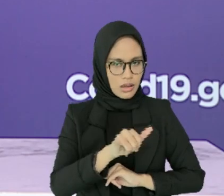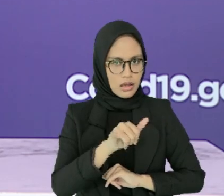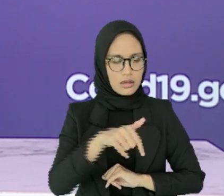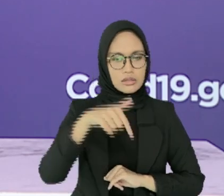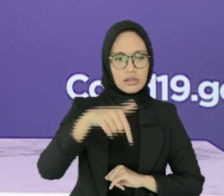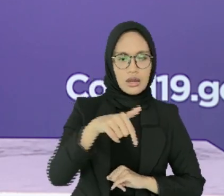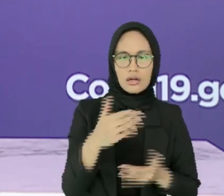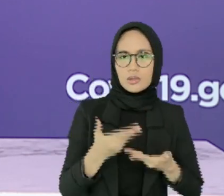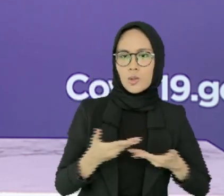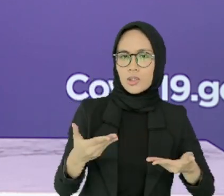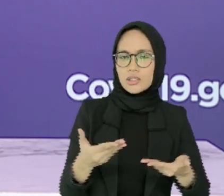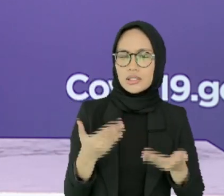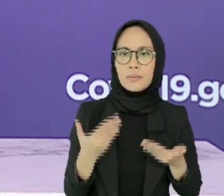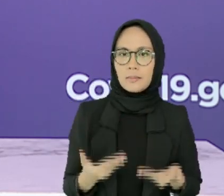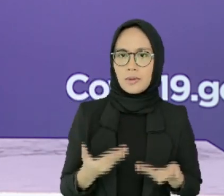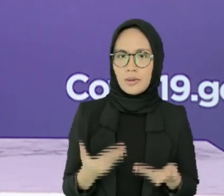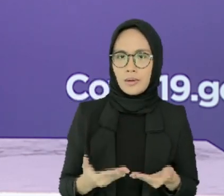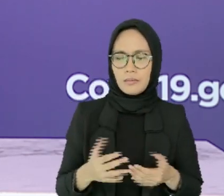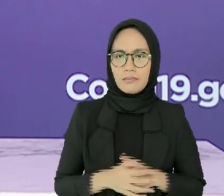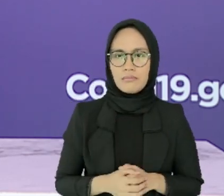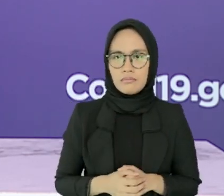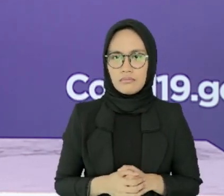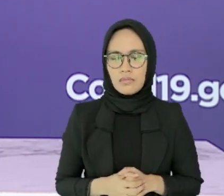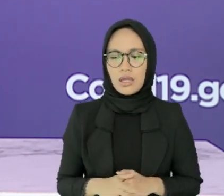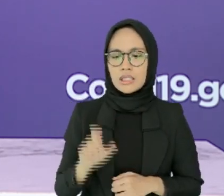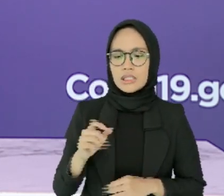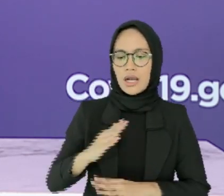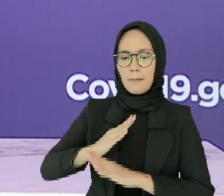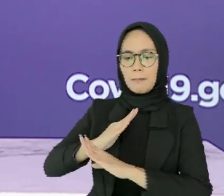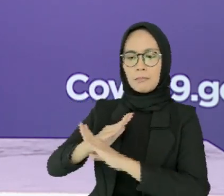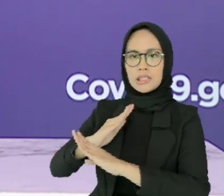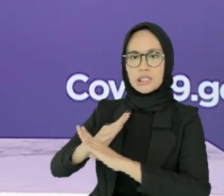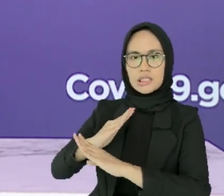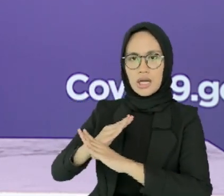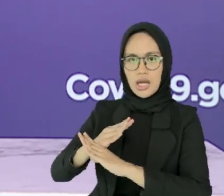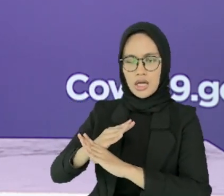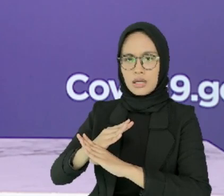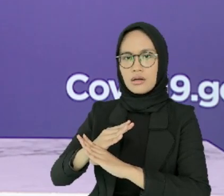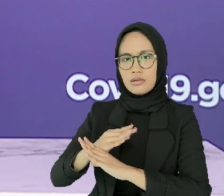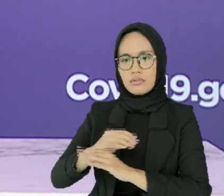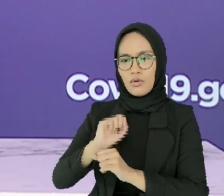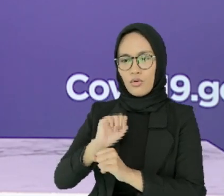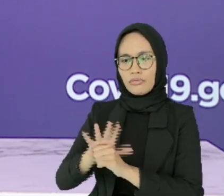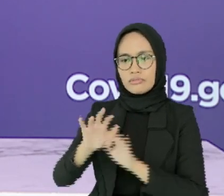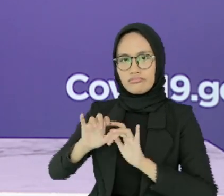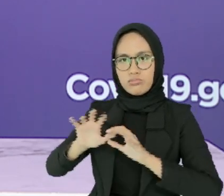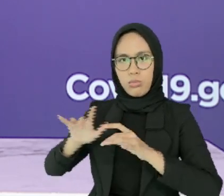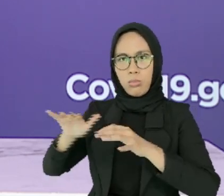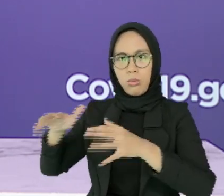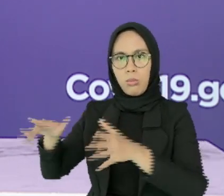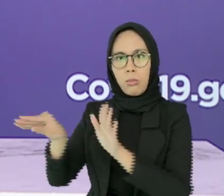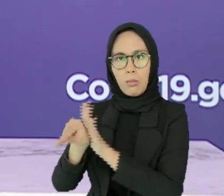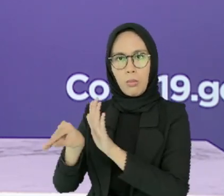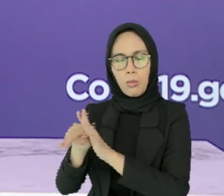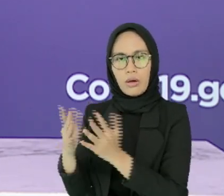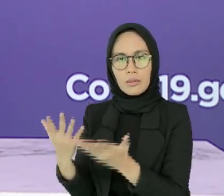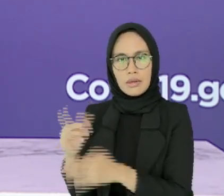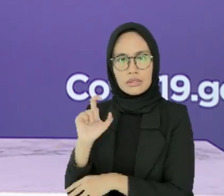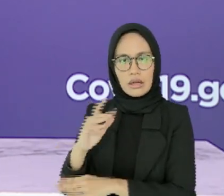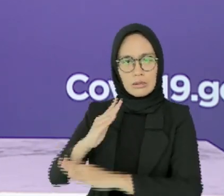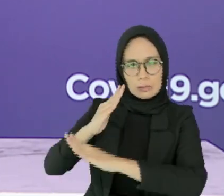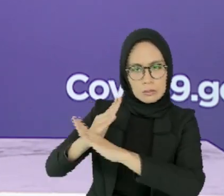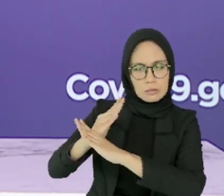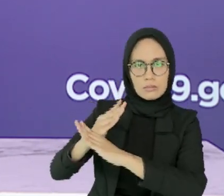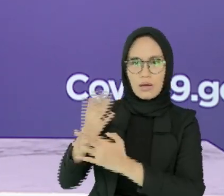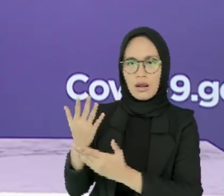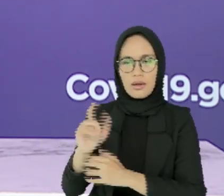penanganannya kemudian Bagaimana antisipasi Satgas untuk mencegah meluasnya penularan di Papua dan di daerah asal para atlet